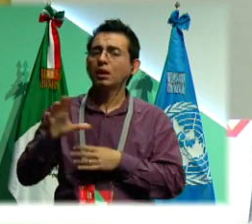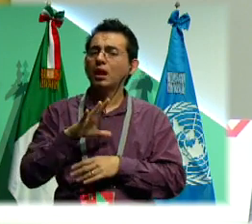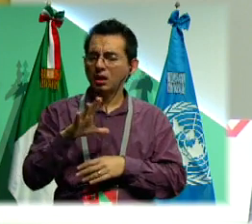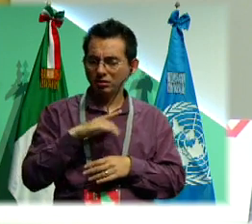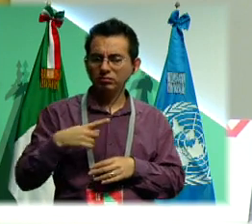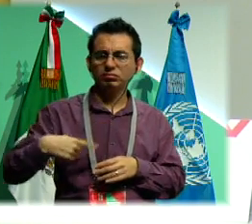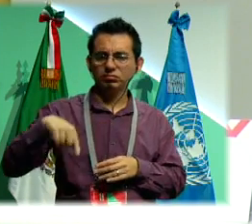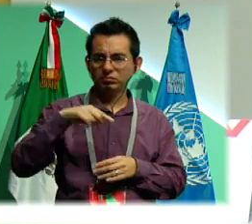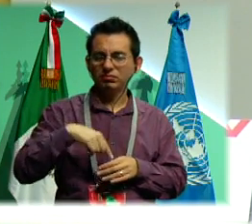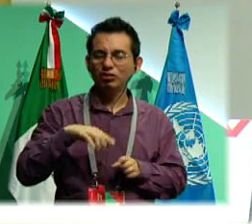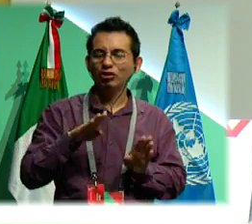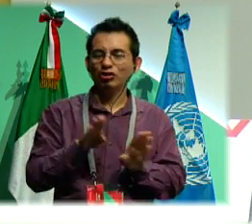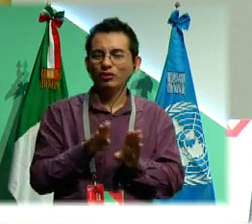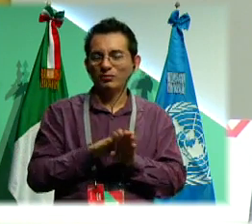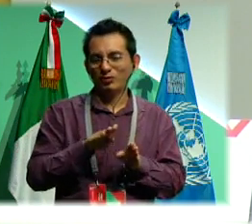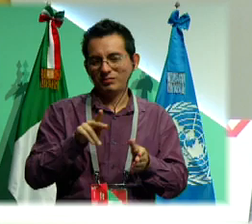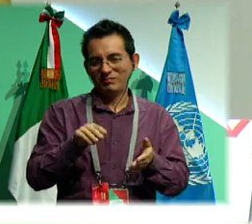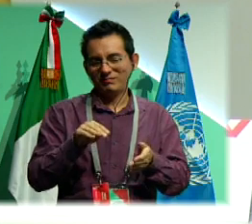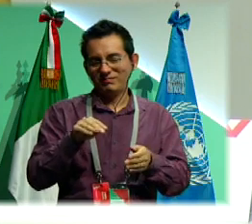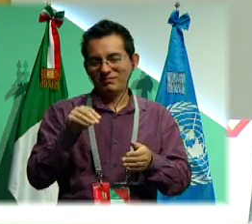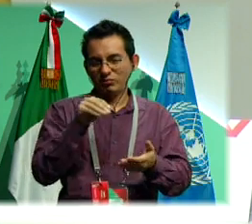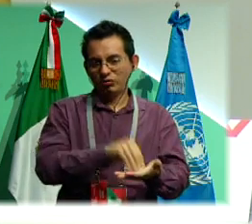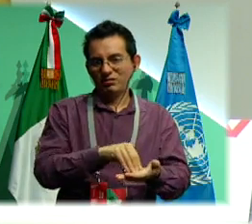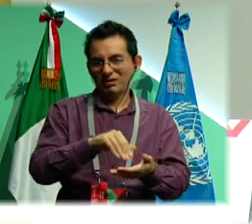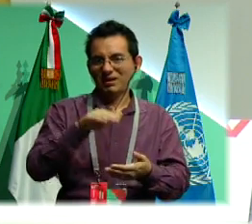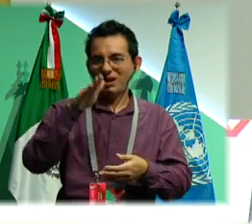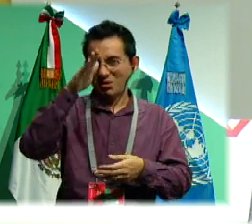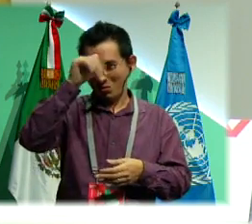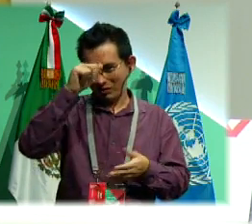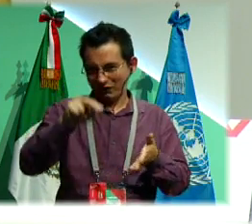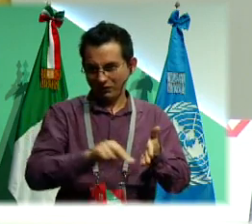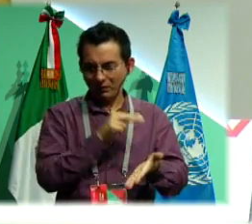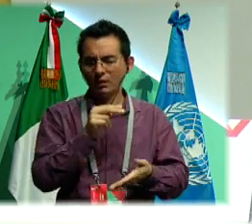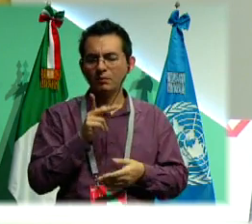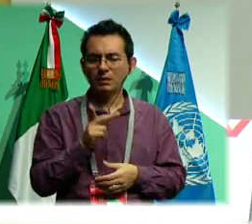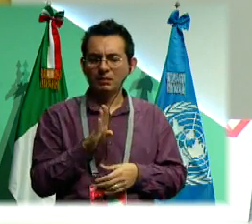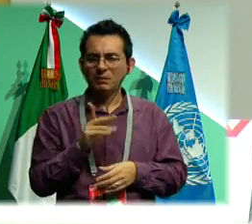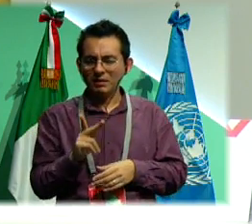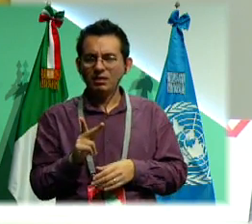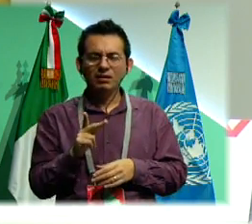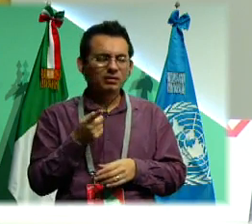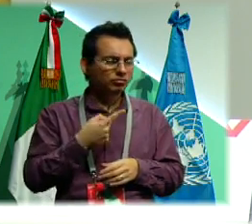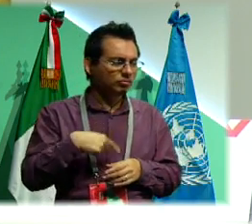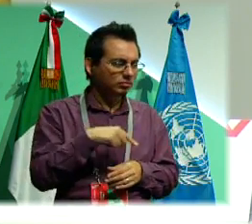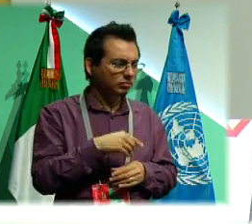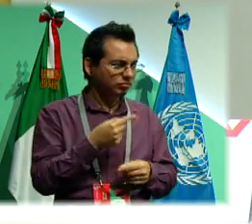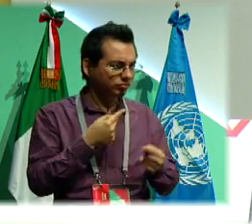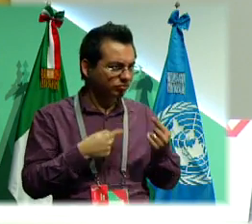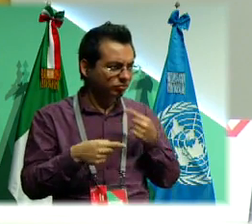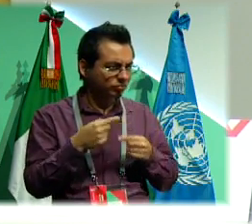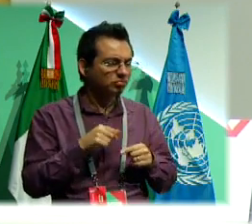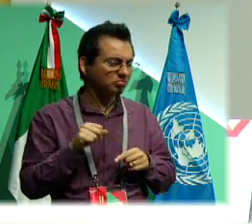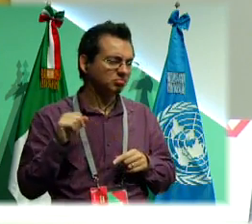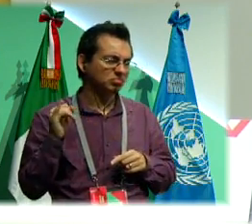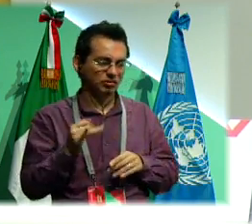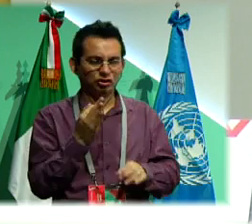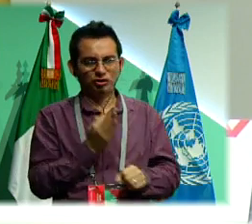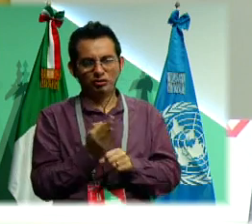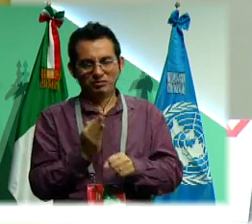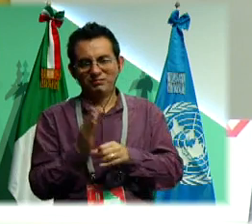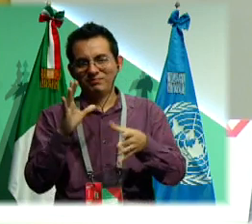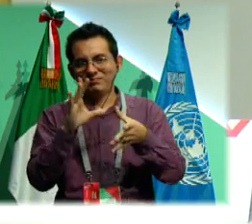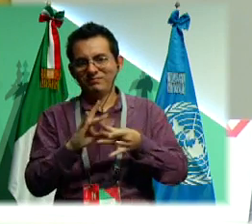d'informations, c'est la même chose que pour le code source. Au TTP, nous incluons une disposition très ferme.